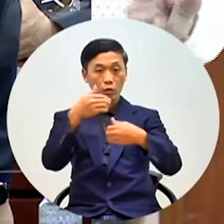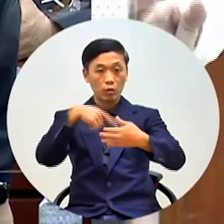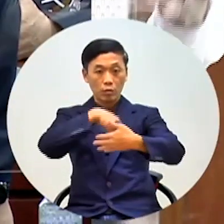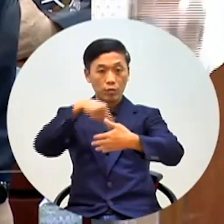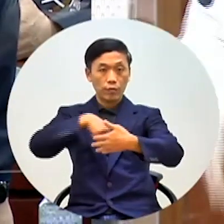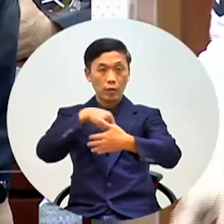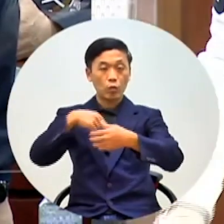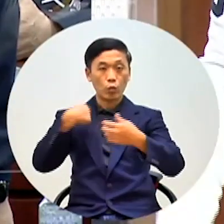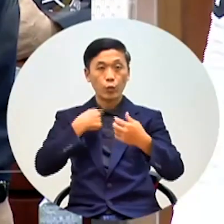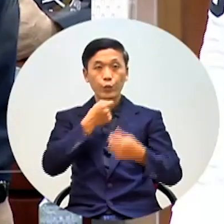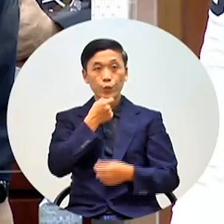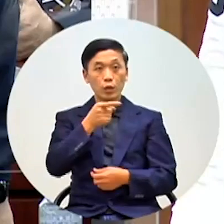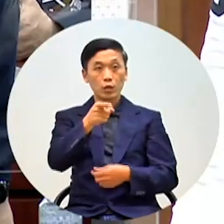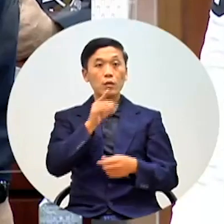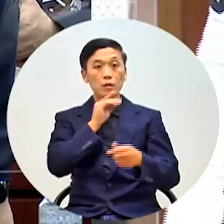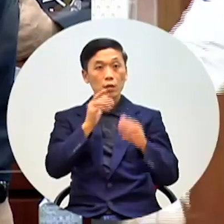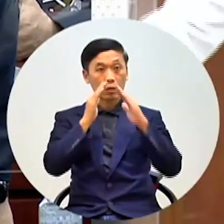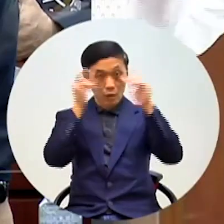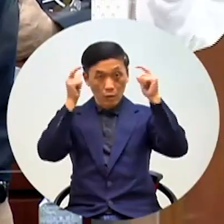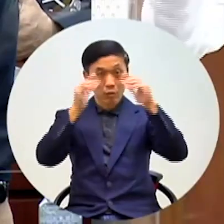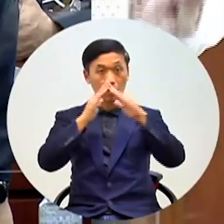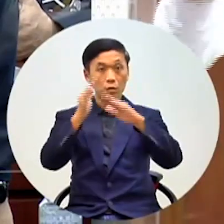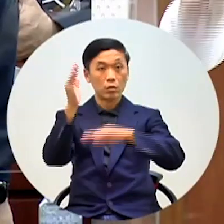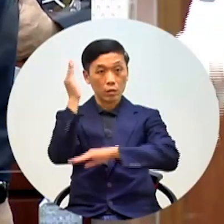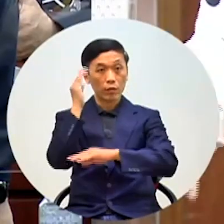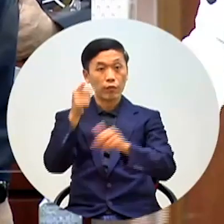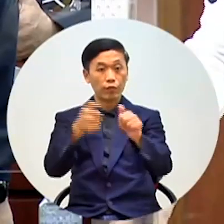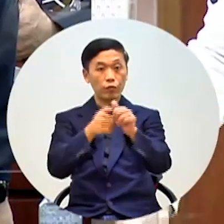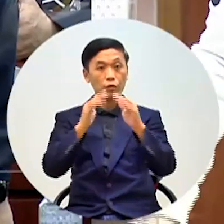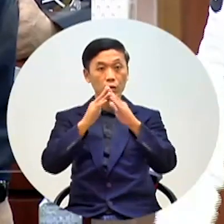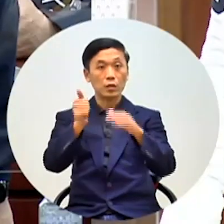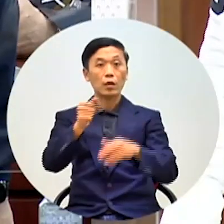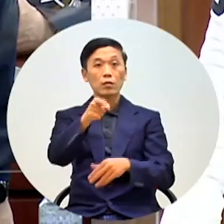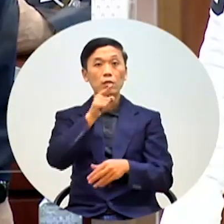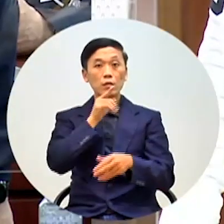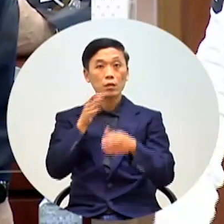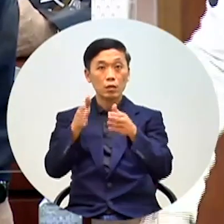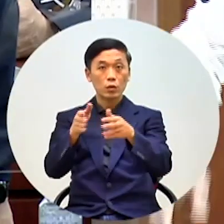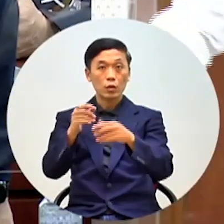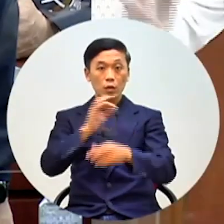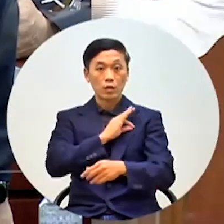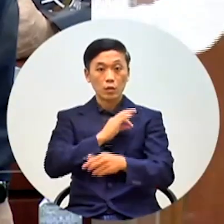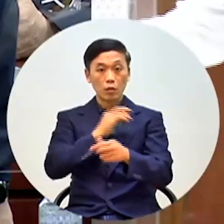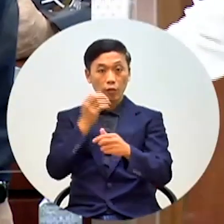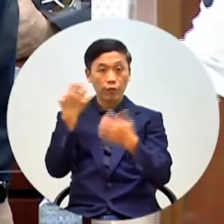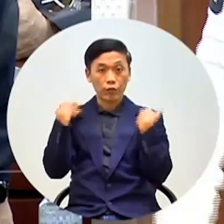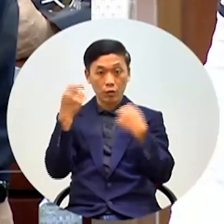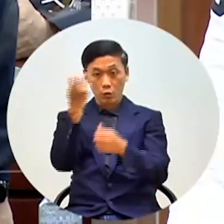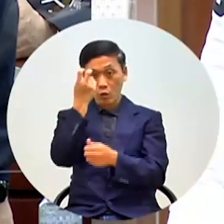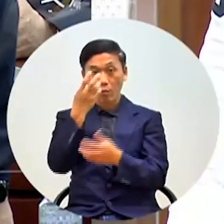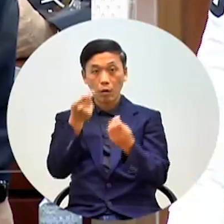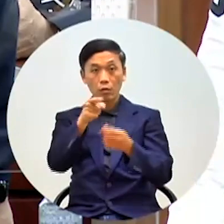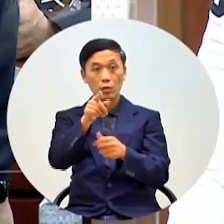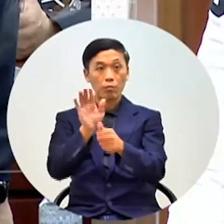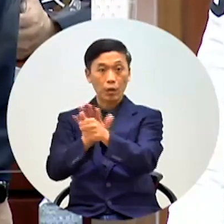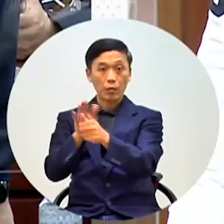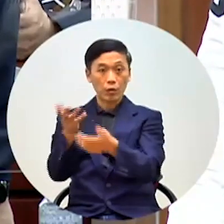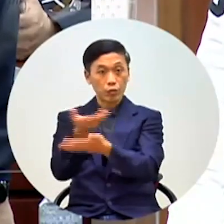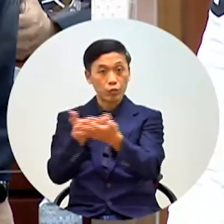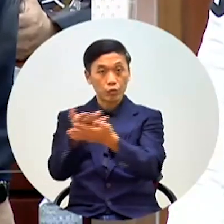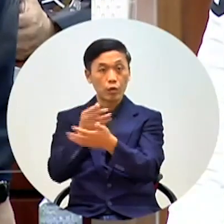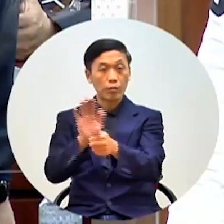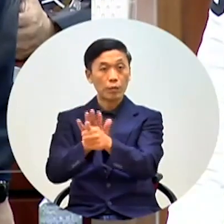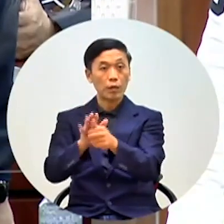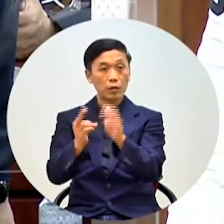是高雄市的副市长啊，你怎么没职责？就算你没有主管这个机构，你也是要帮忙。去协调，帮忙去处理啊，对不